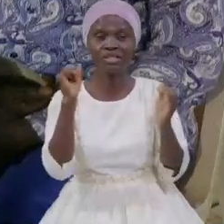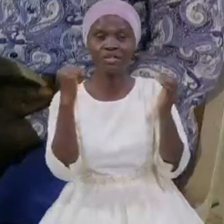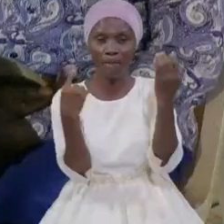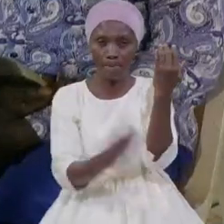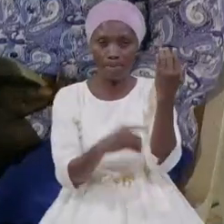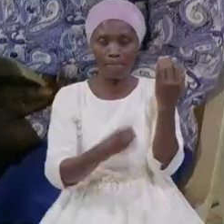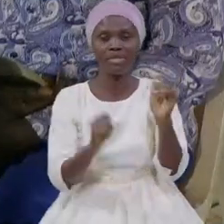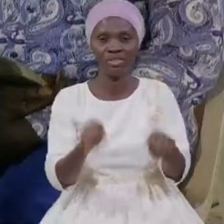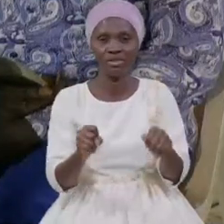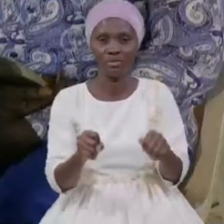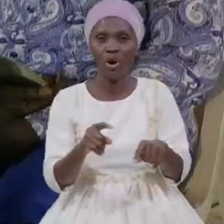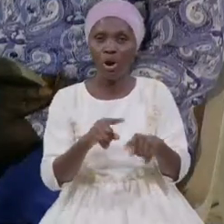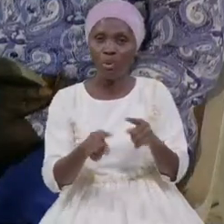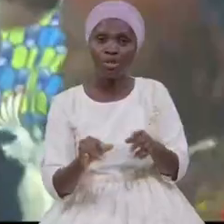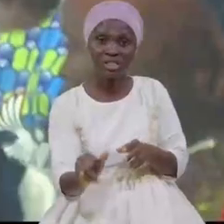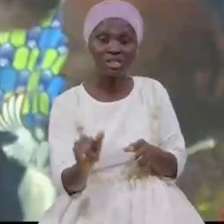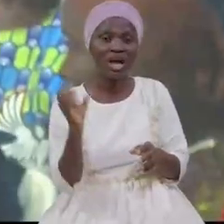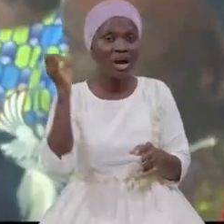grâce de Dieu